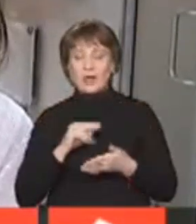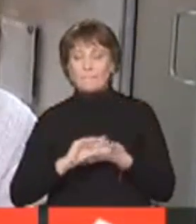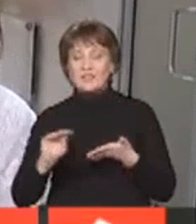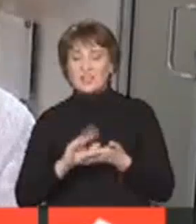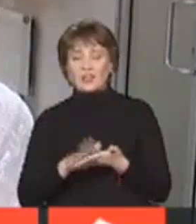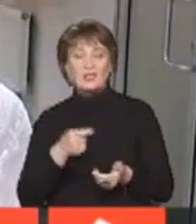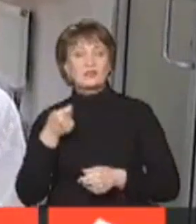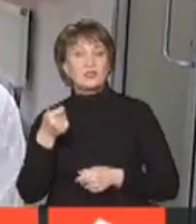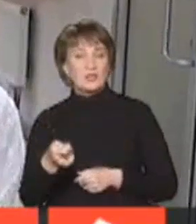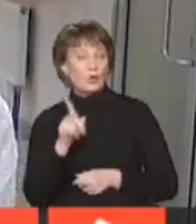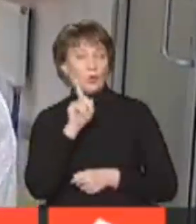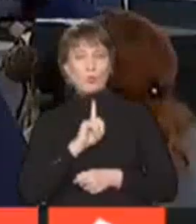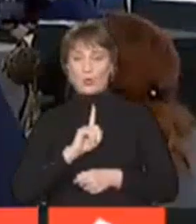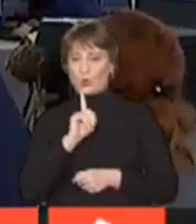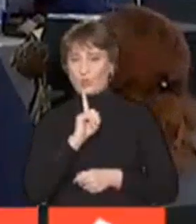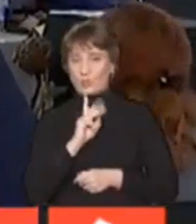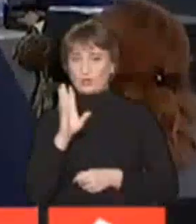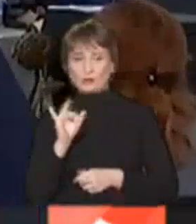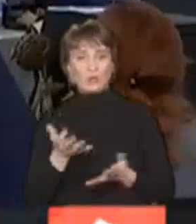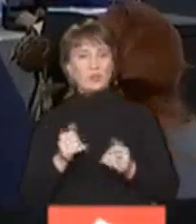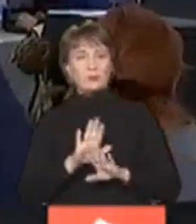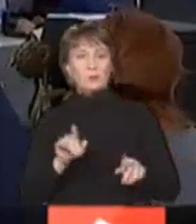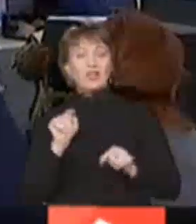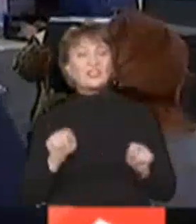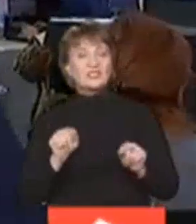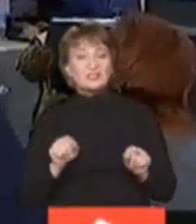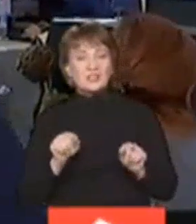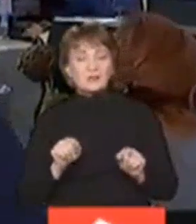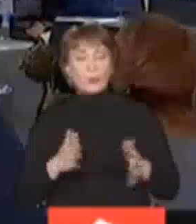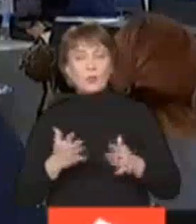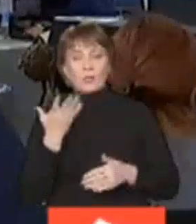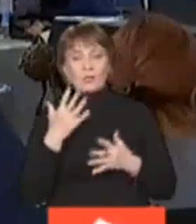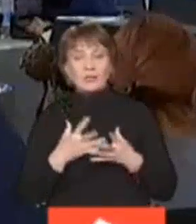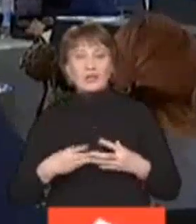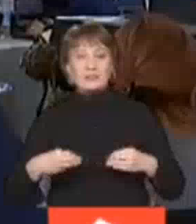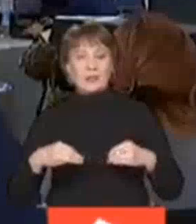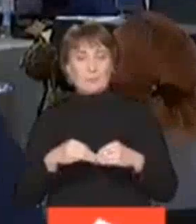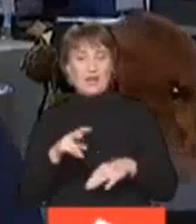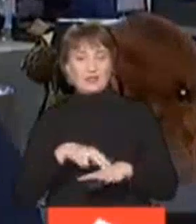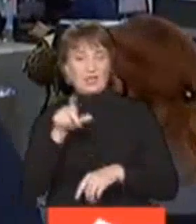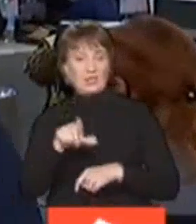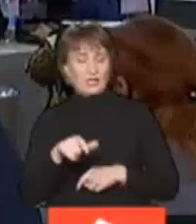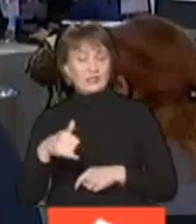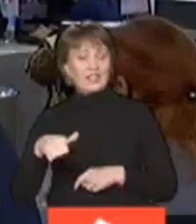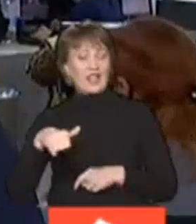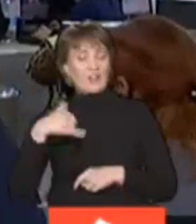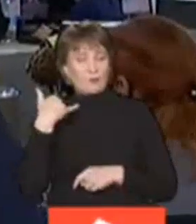заяву, але я її поки що ще не отримала. І з того моменту, коли сімейний лікар телефоном